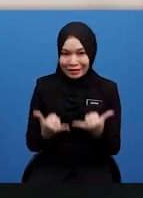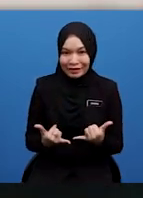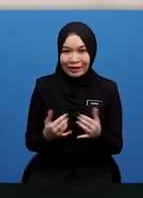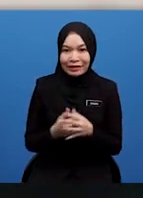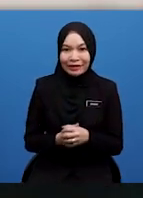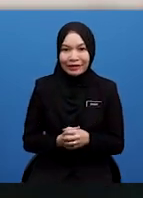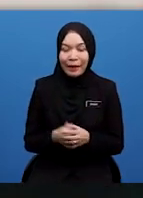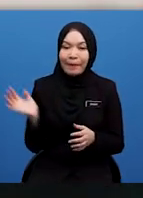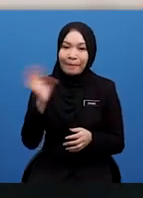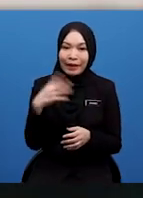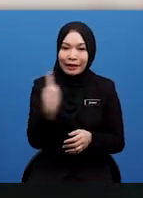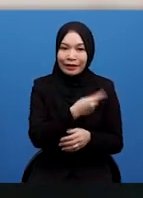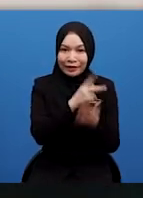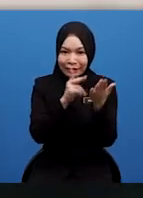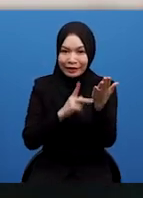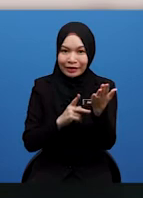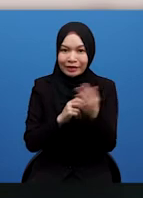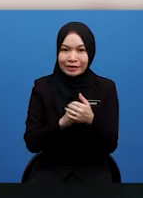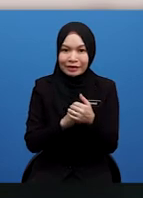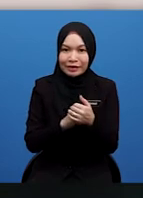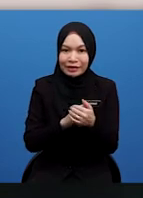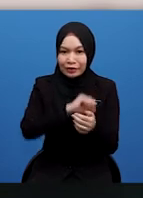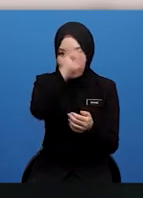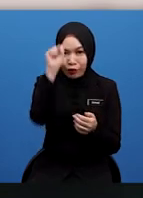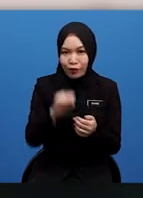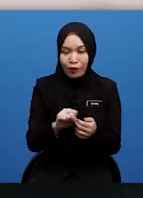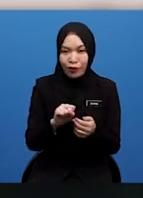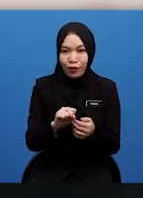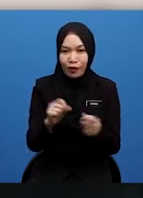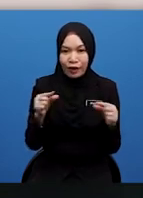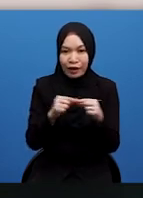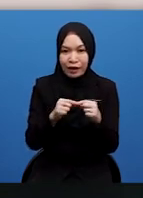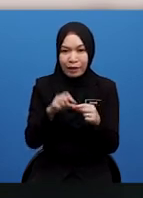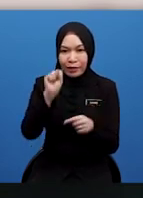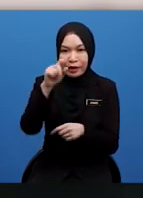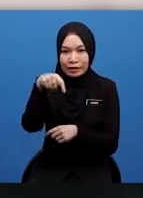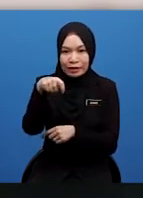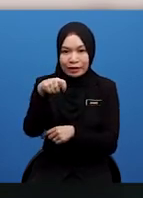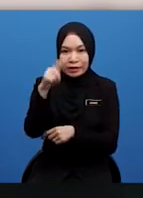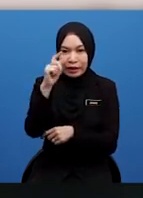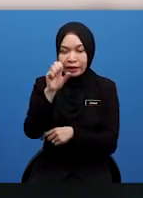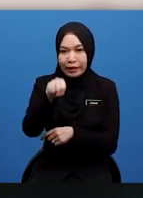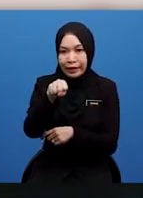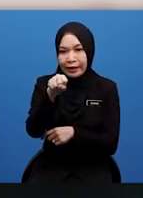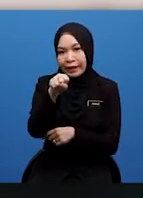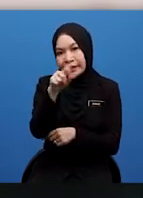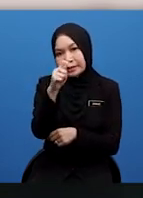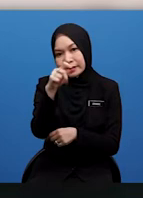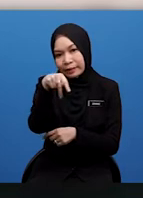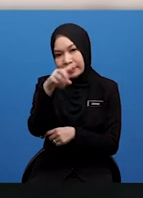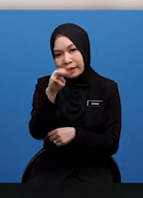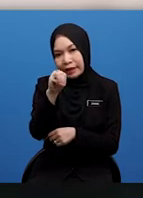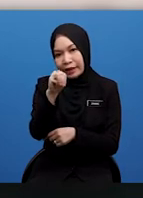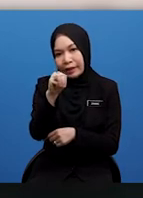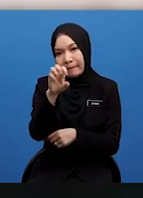Sekarang, mari kita kaji soalan graf gabungan STPM semester 2.